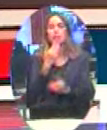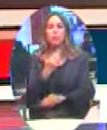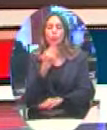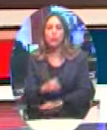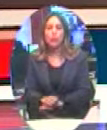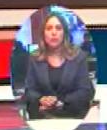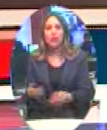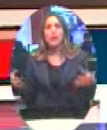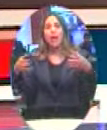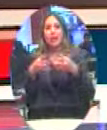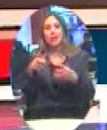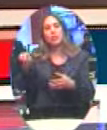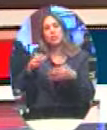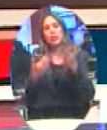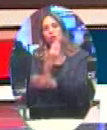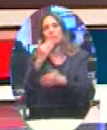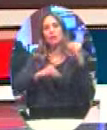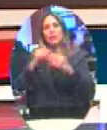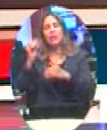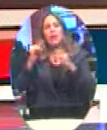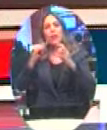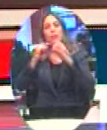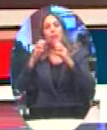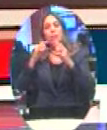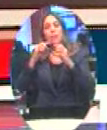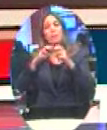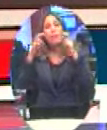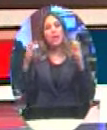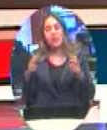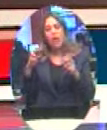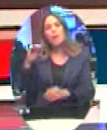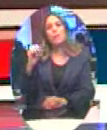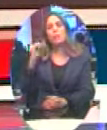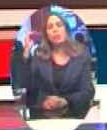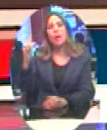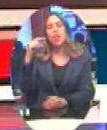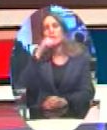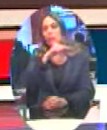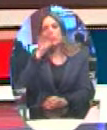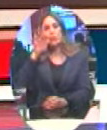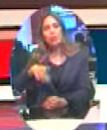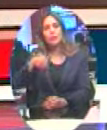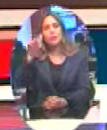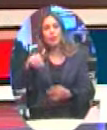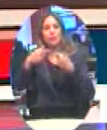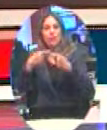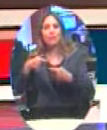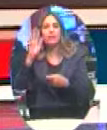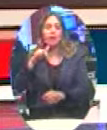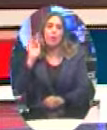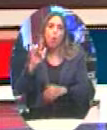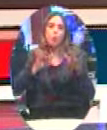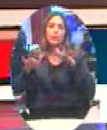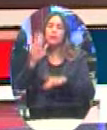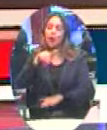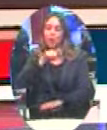עסק בחידוש הבנייה בעיר מעלה אדומים, והשתתפו בו שרים, חברי כנסת, חלקם גם מהאופוזיציה ואישי ציבור.